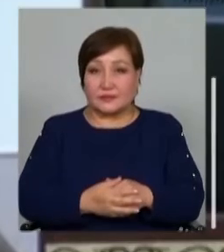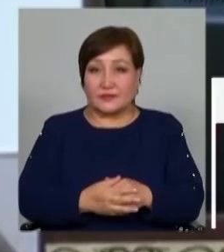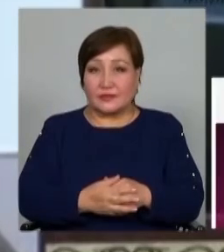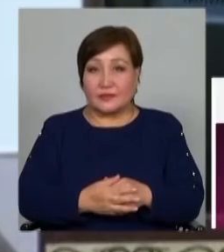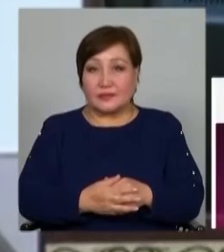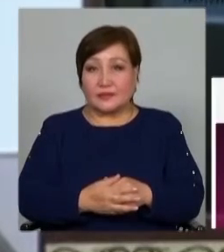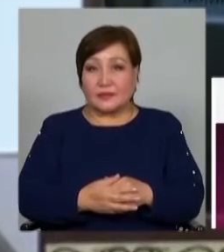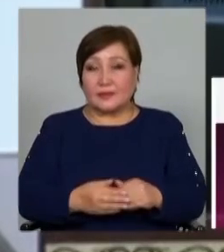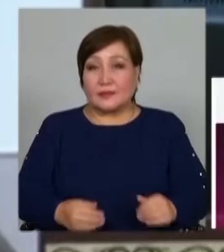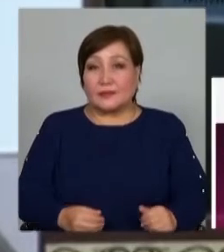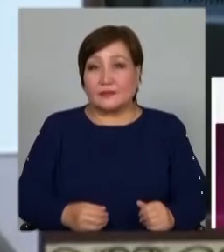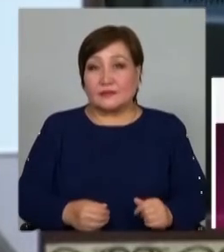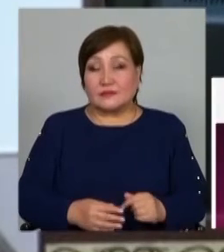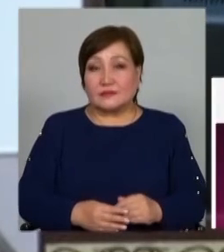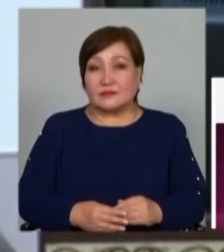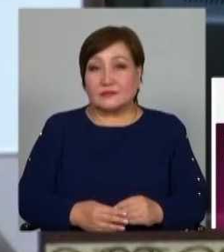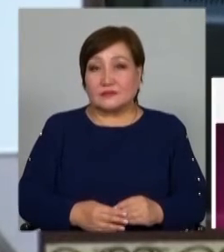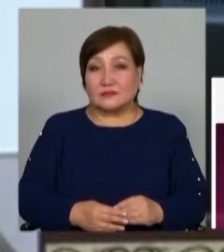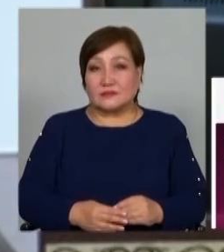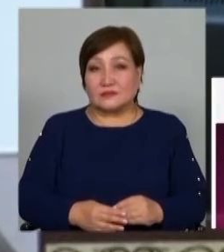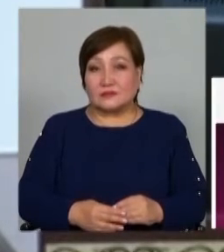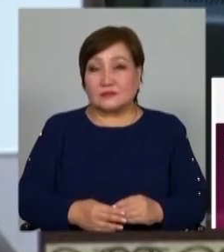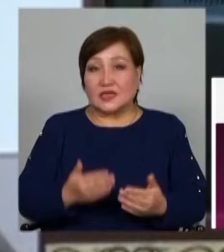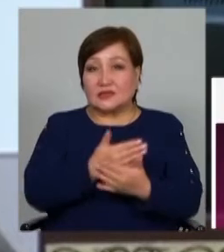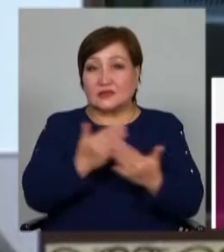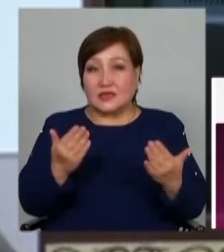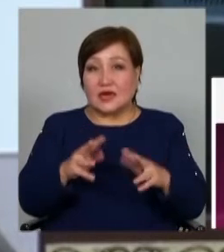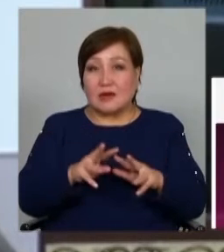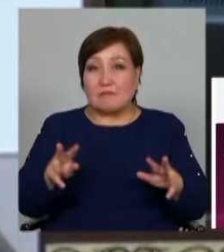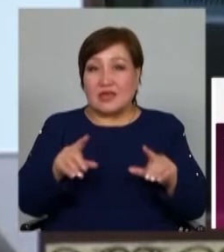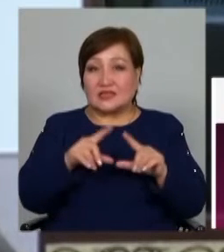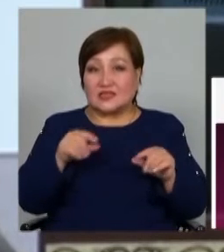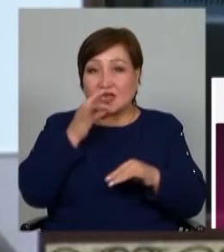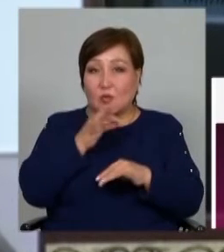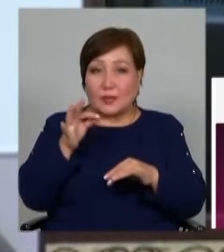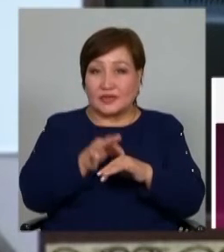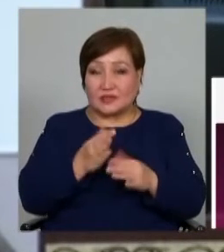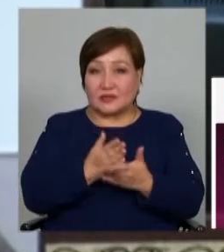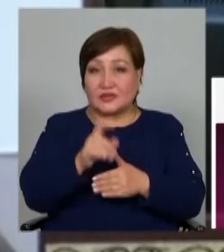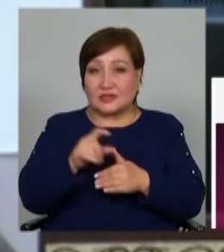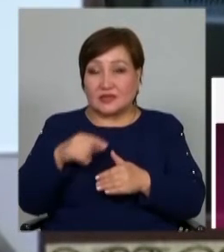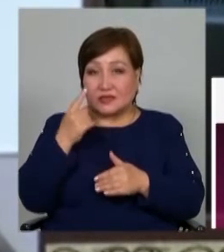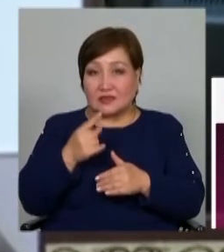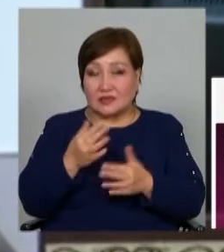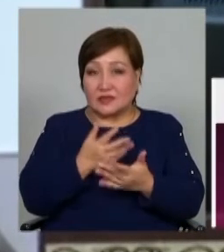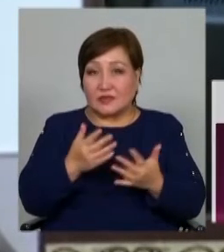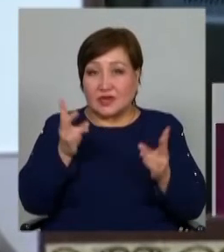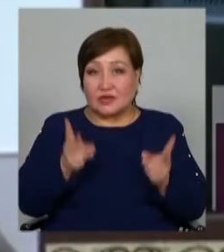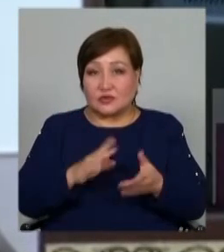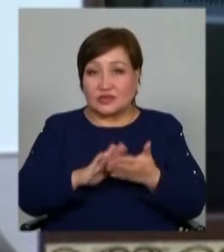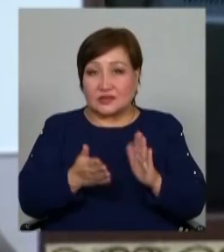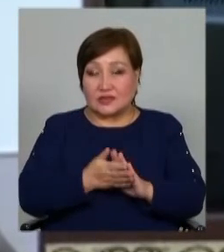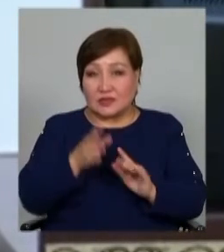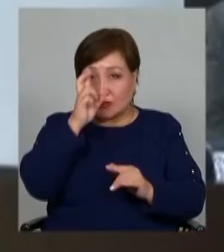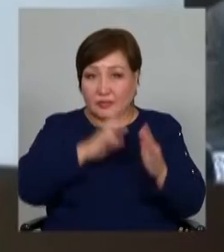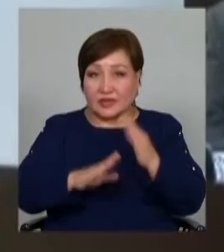Глава государства быстрее реагирует. Сіздің министрліктің жауапты қызметкерлеріне қарағанда кейбір төтенше жағдайларға мемлекет басшысы